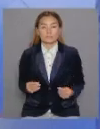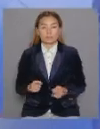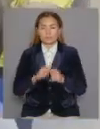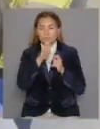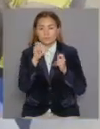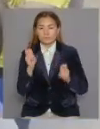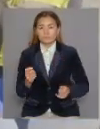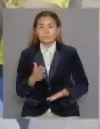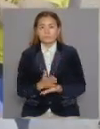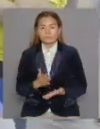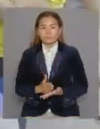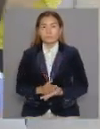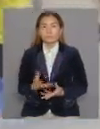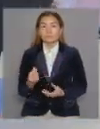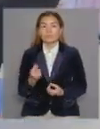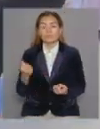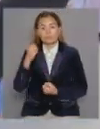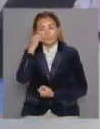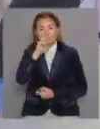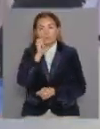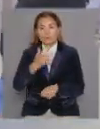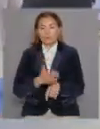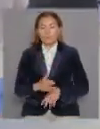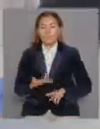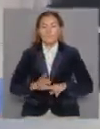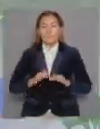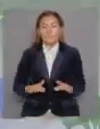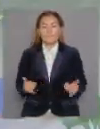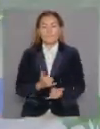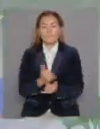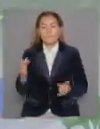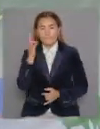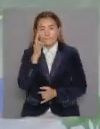вручены благодарственные письма и памятные подарки. А детям раздали сладости.